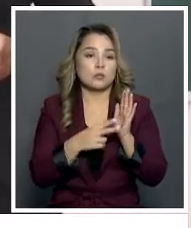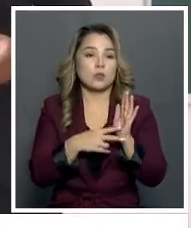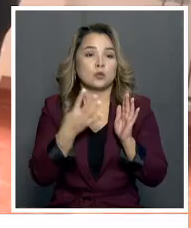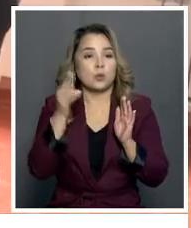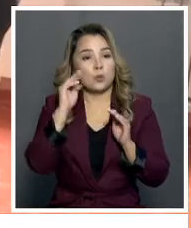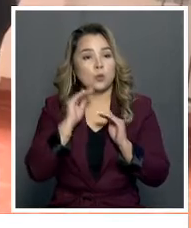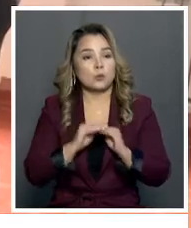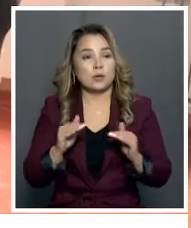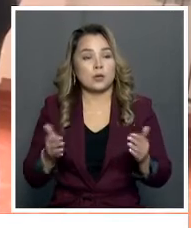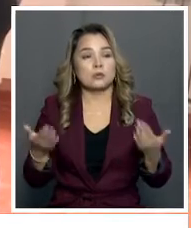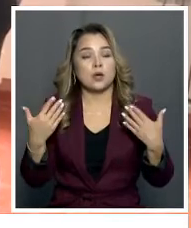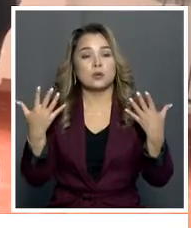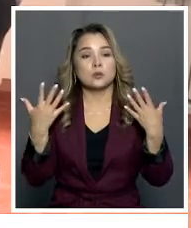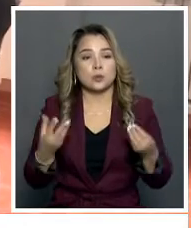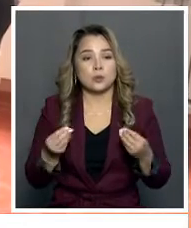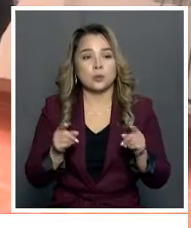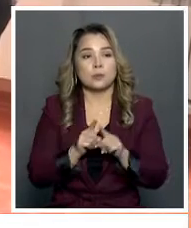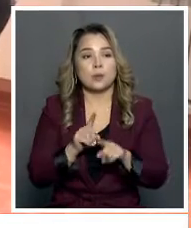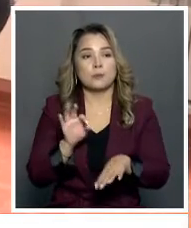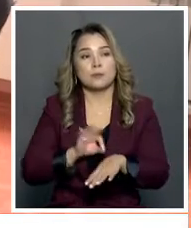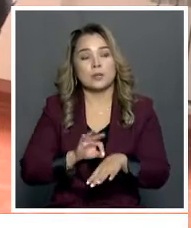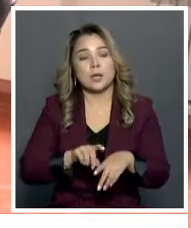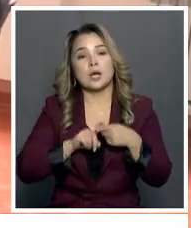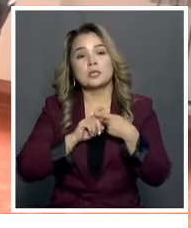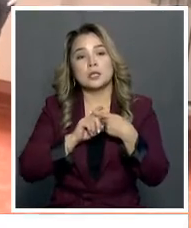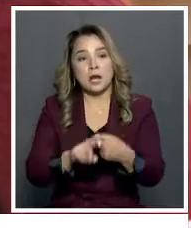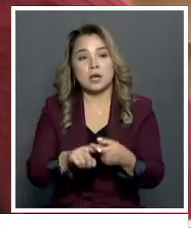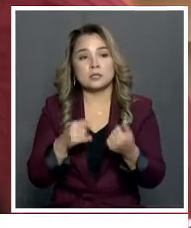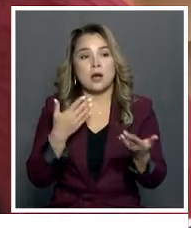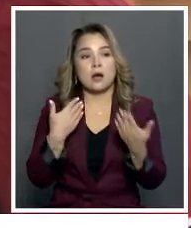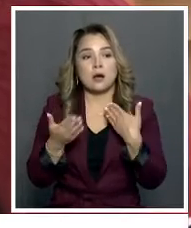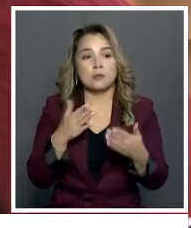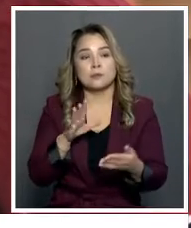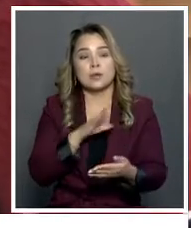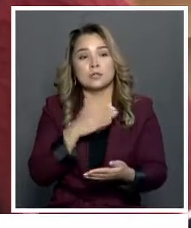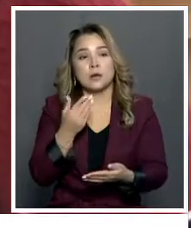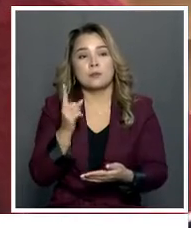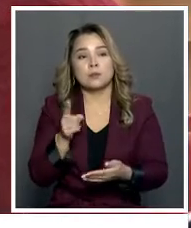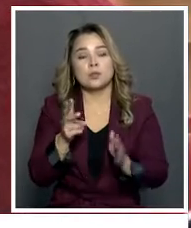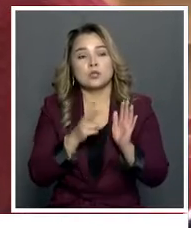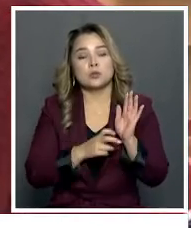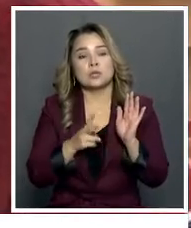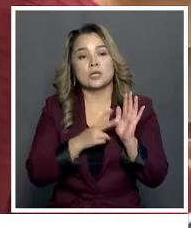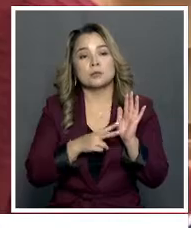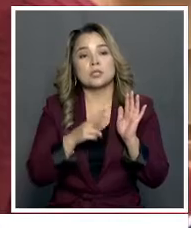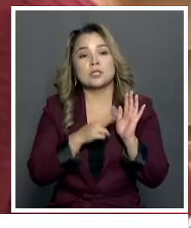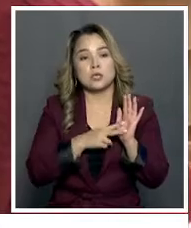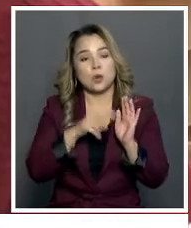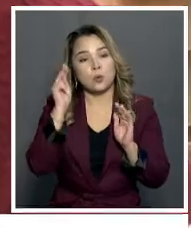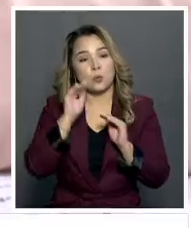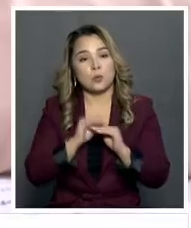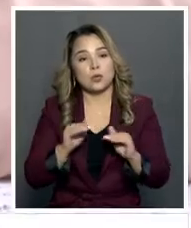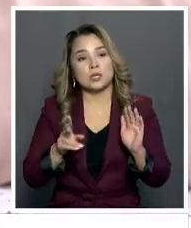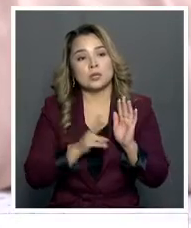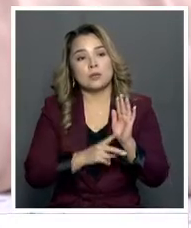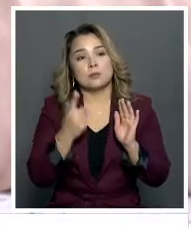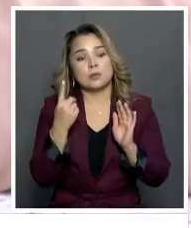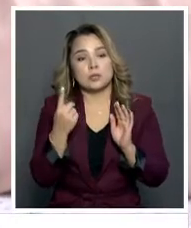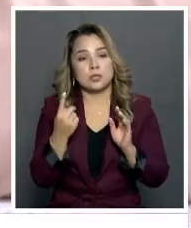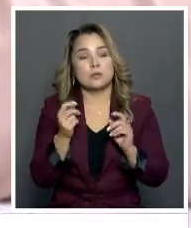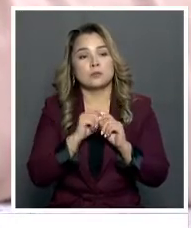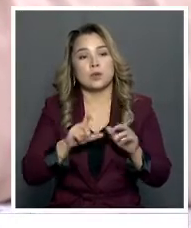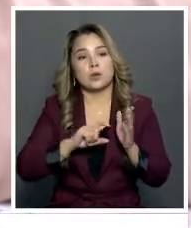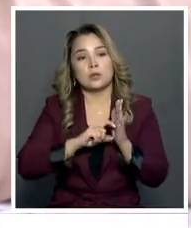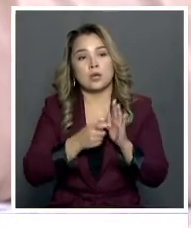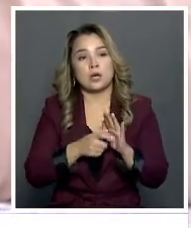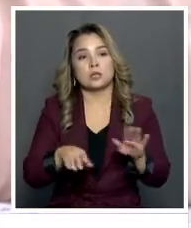оқушы демалыс күндері кеселге шалдыққан. Науқастармен қарым-қатынаста болған 1777 оқушы мен 71 сынып карантинге